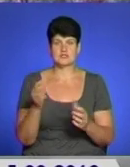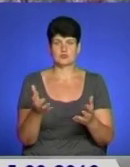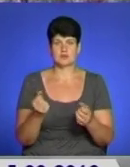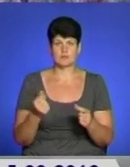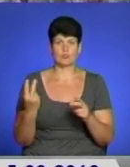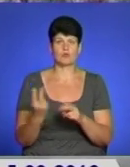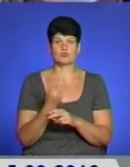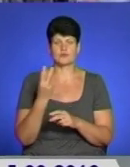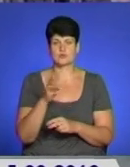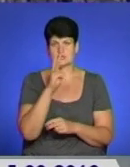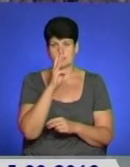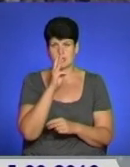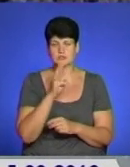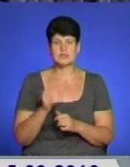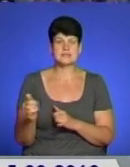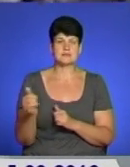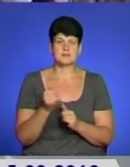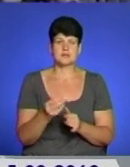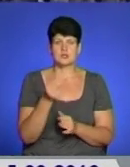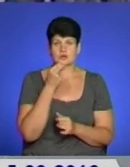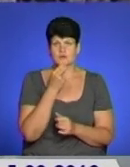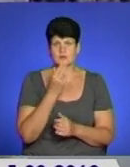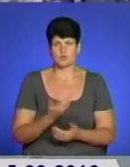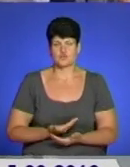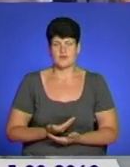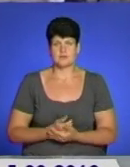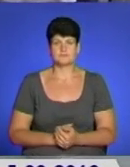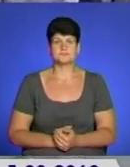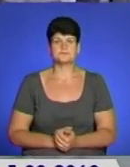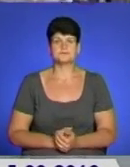подвійну заробітну плату, а також забезпечать харчуванням та проживанням. Дякую за